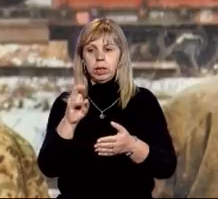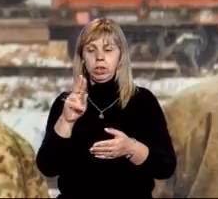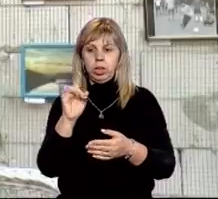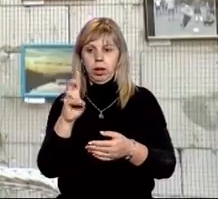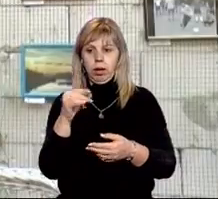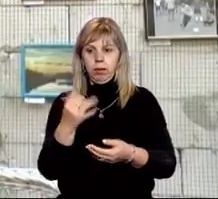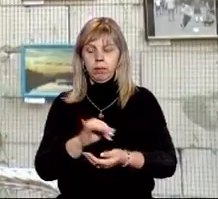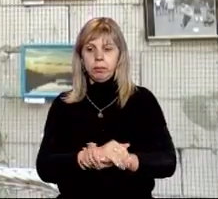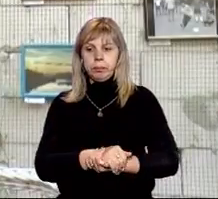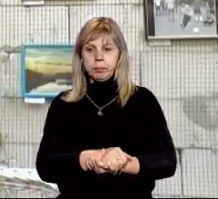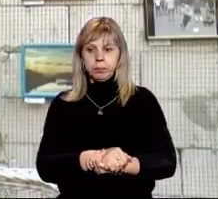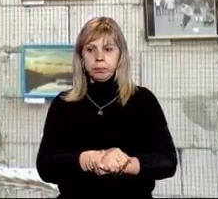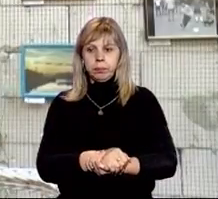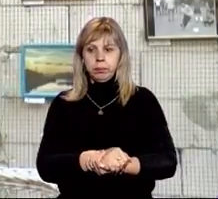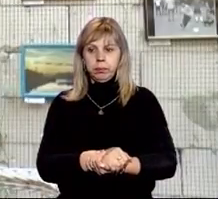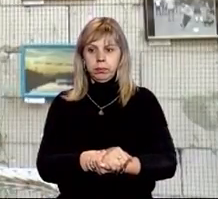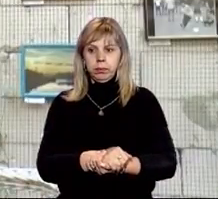Черкай.